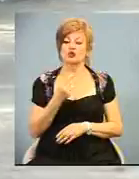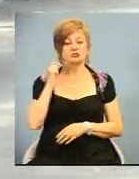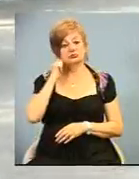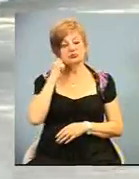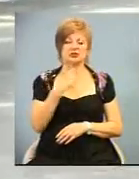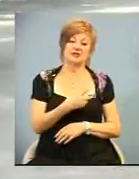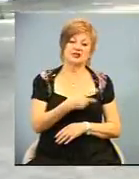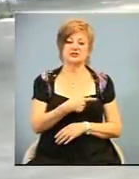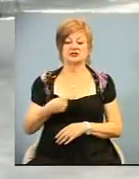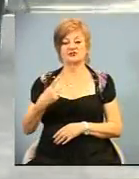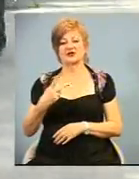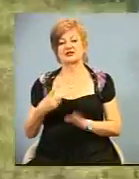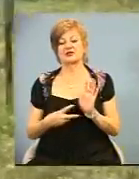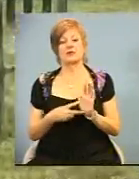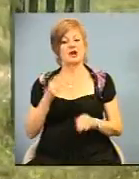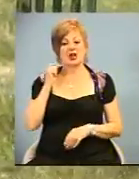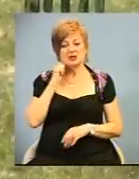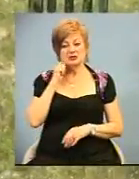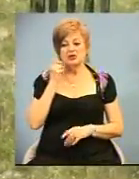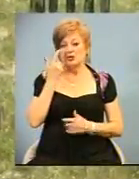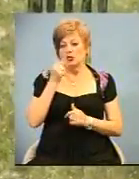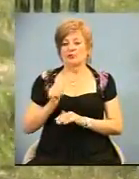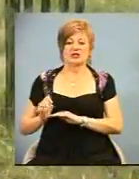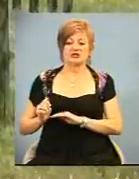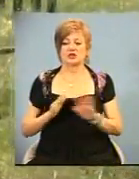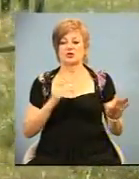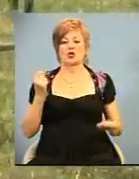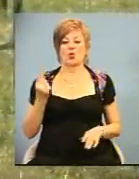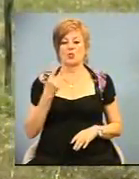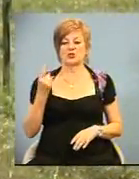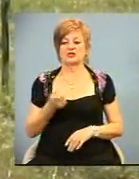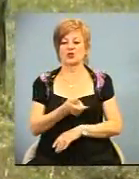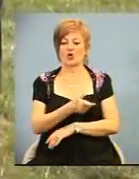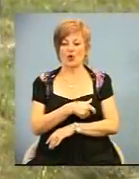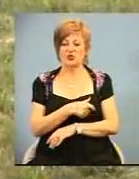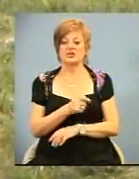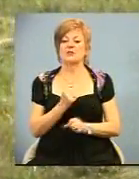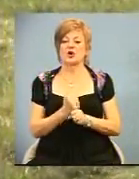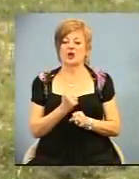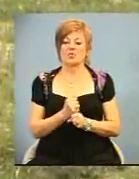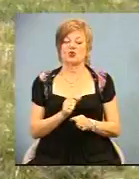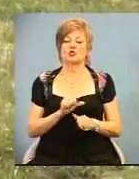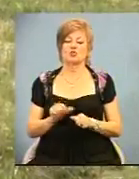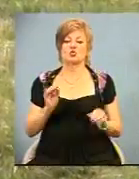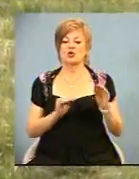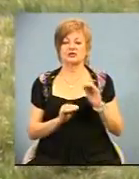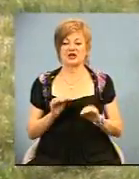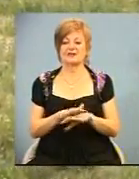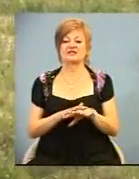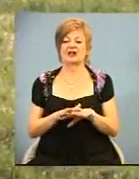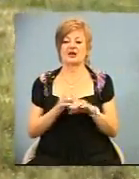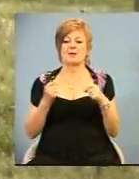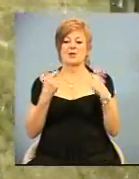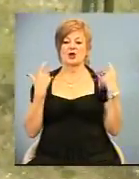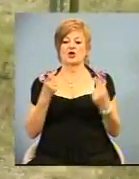від 20 до 27 років, повідомив заступник обласного військового комісара по роботі з особовим складом і громадськістю